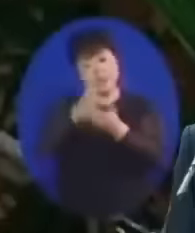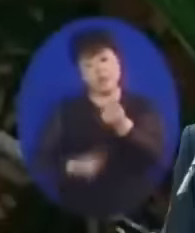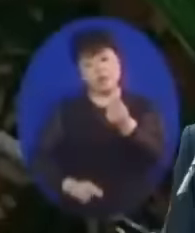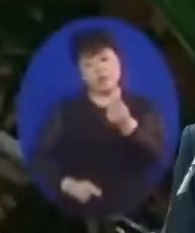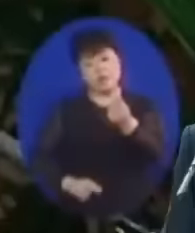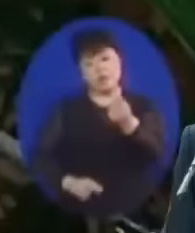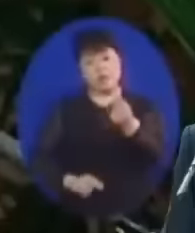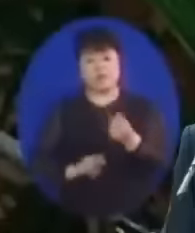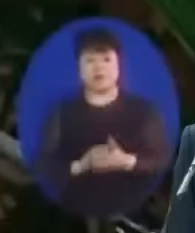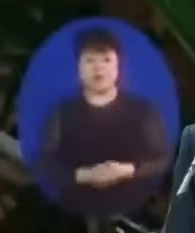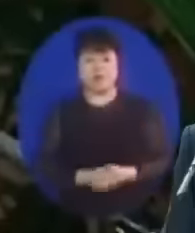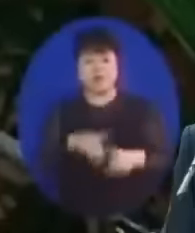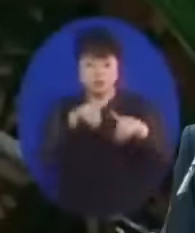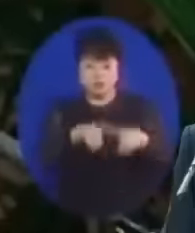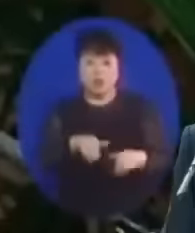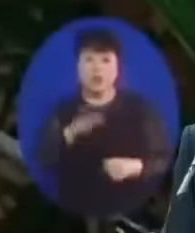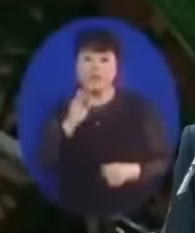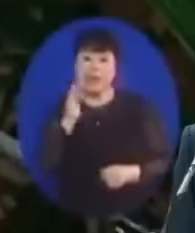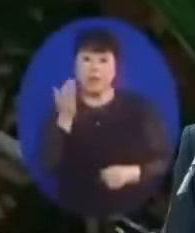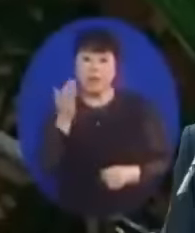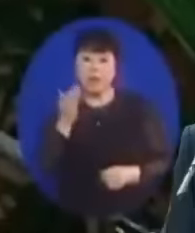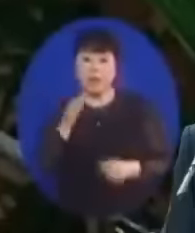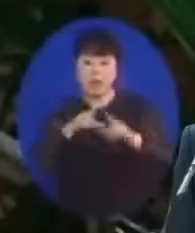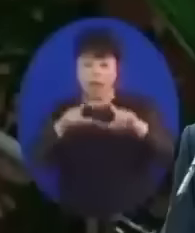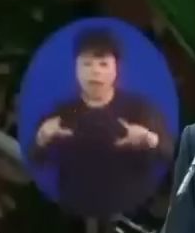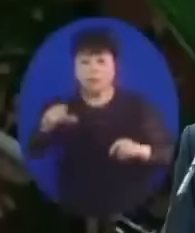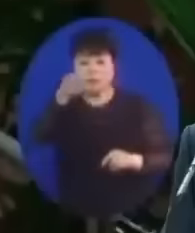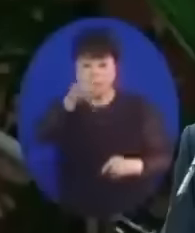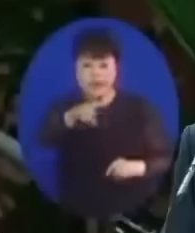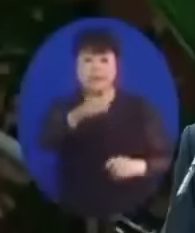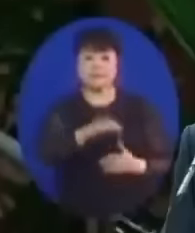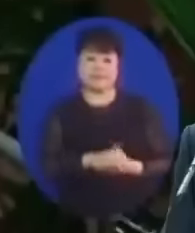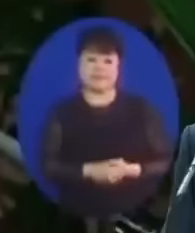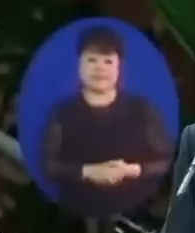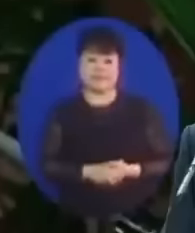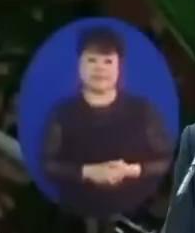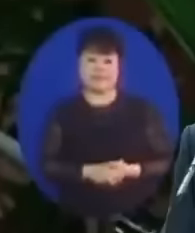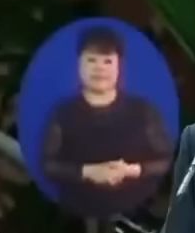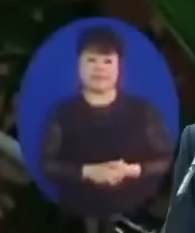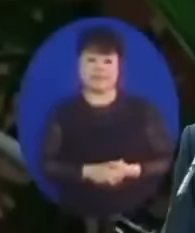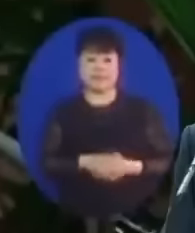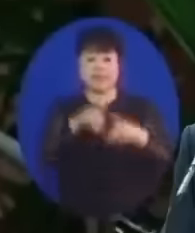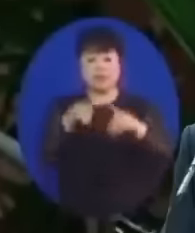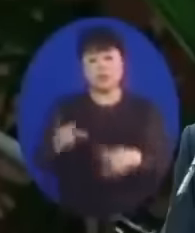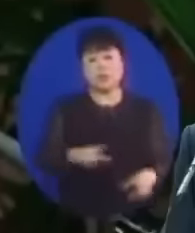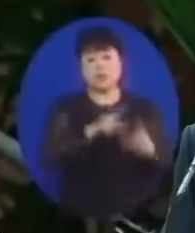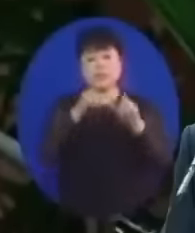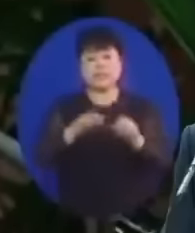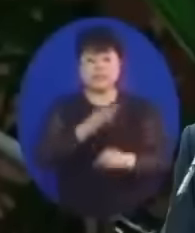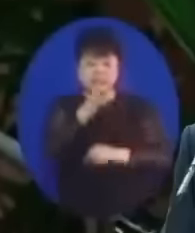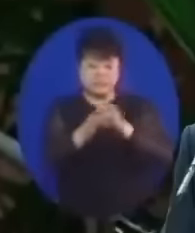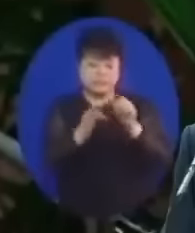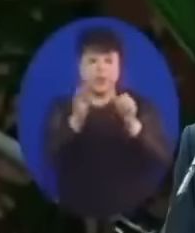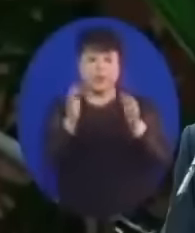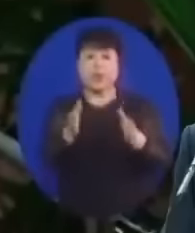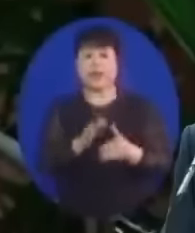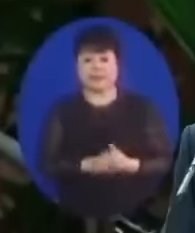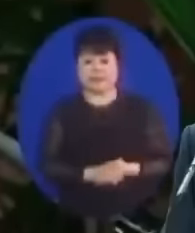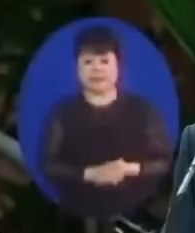팔려서 종이 되어 애굽에 가서 종살이를 10년 동안